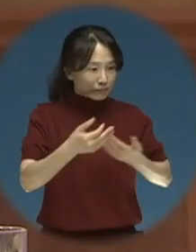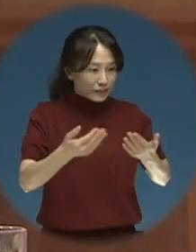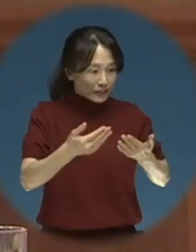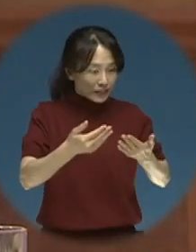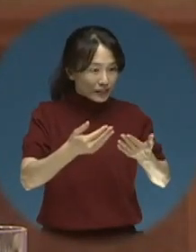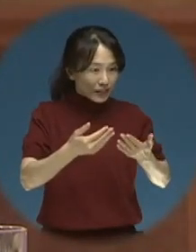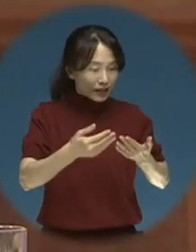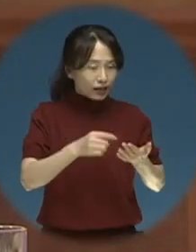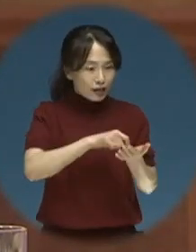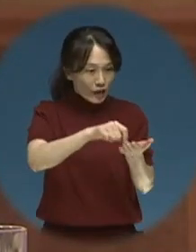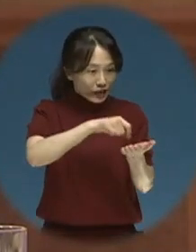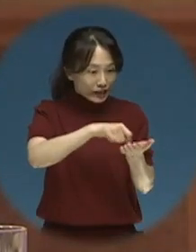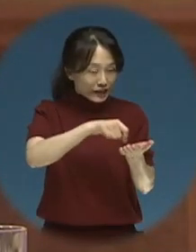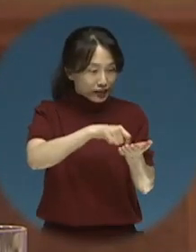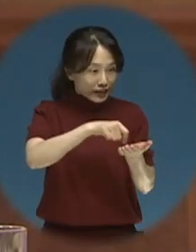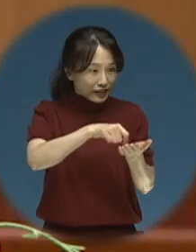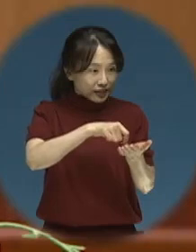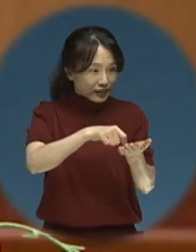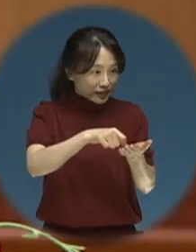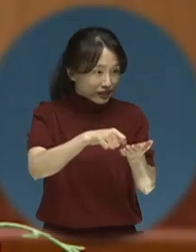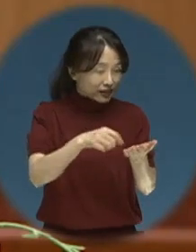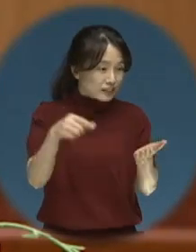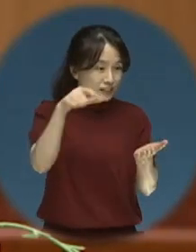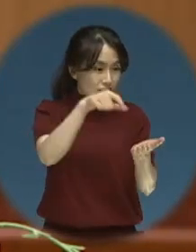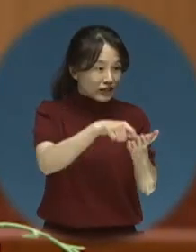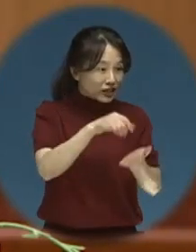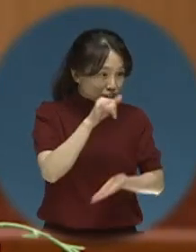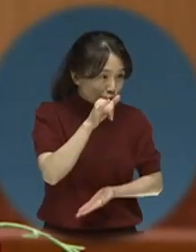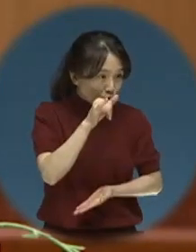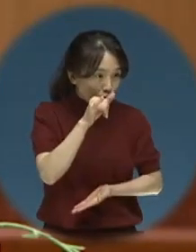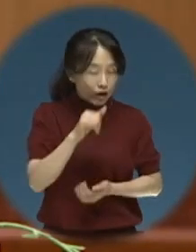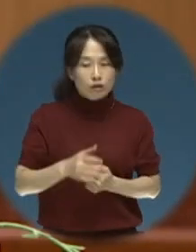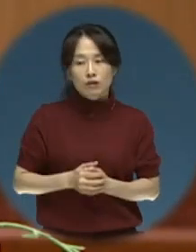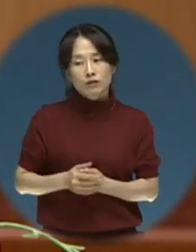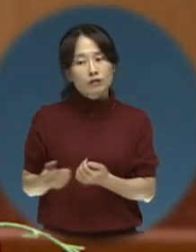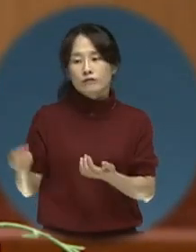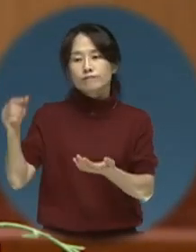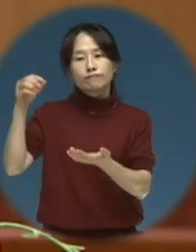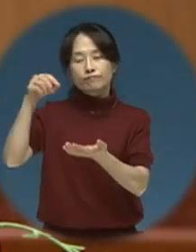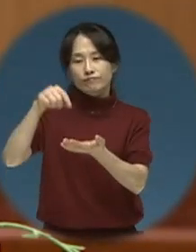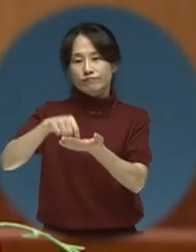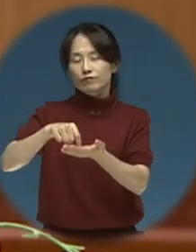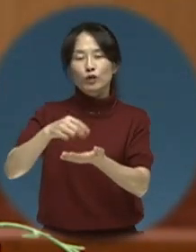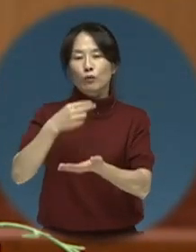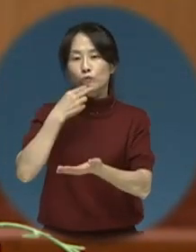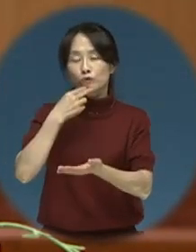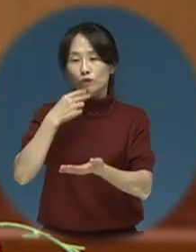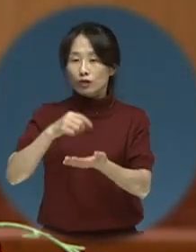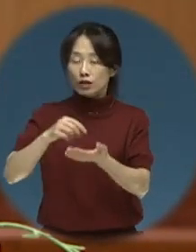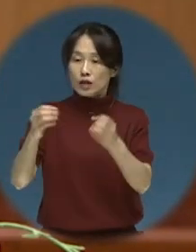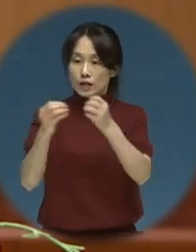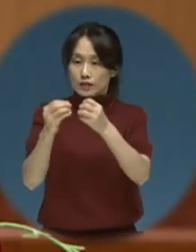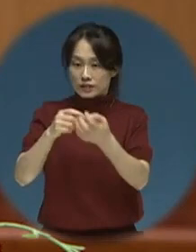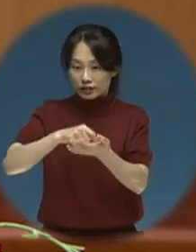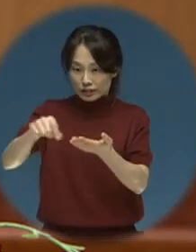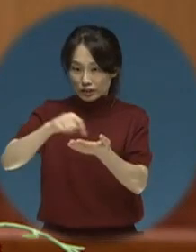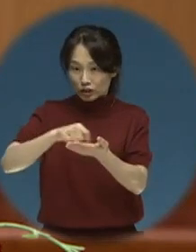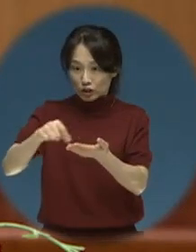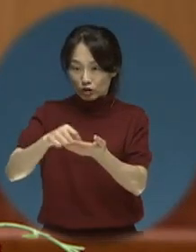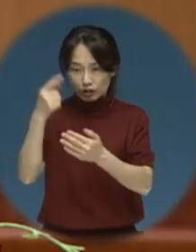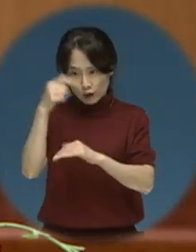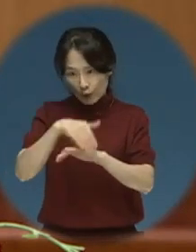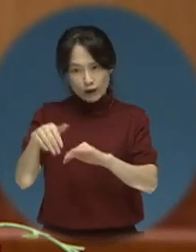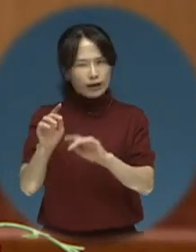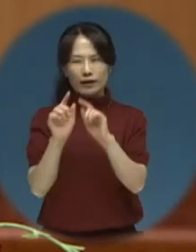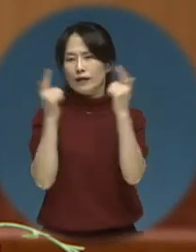않고 혹시 글쓰기가 들어 있나요? 그거는 들어있지 않습니다. 왜냐하면 그건 계획이 아니고 완전